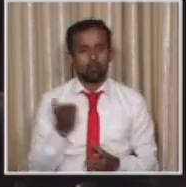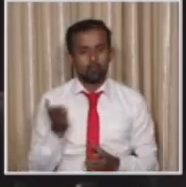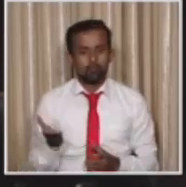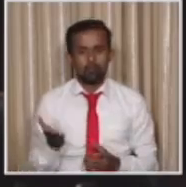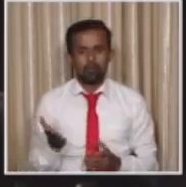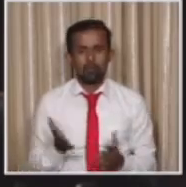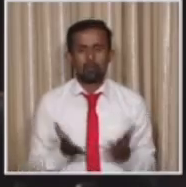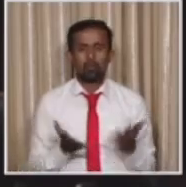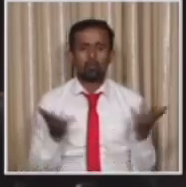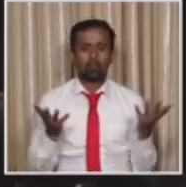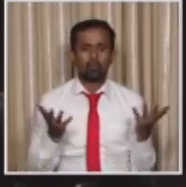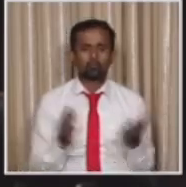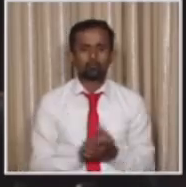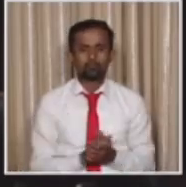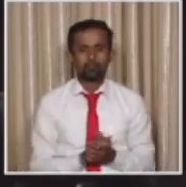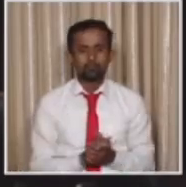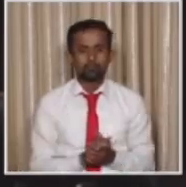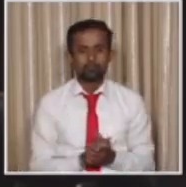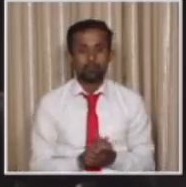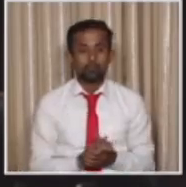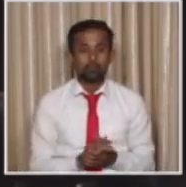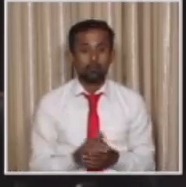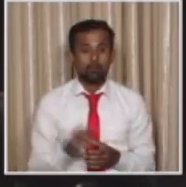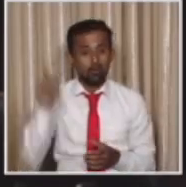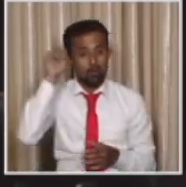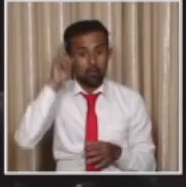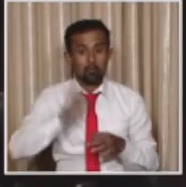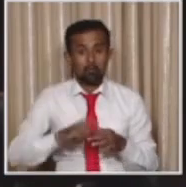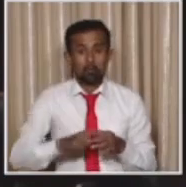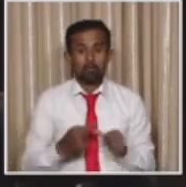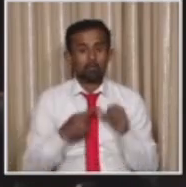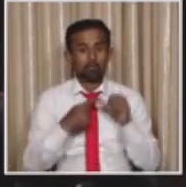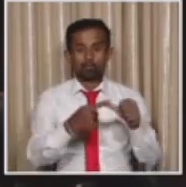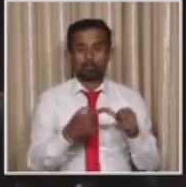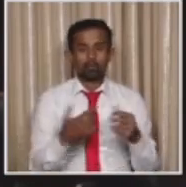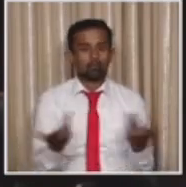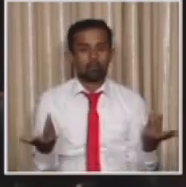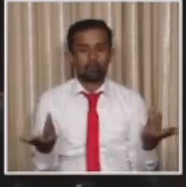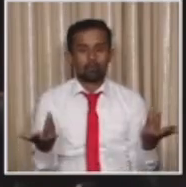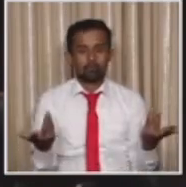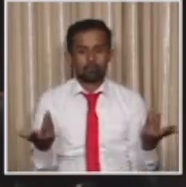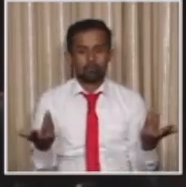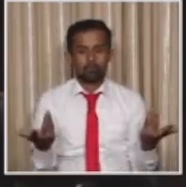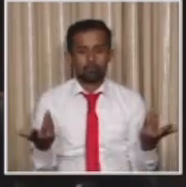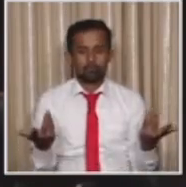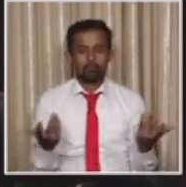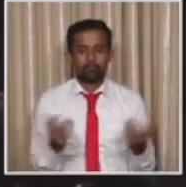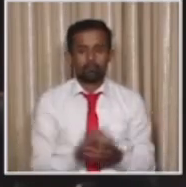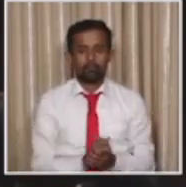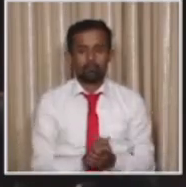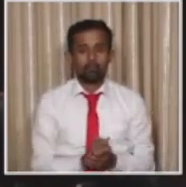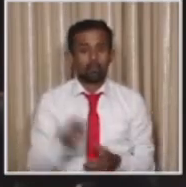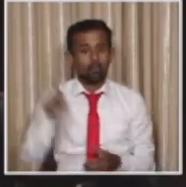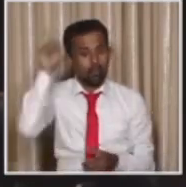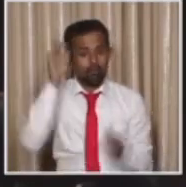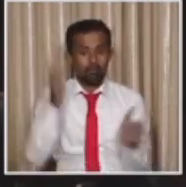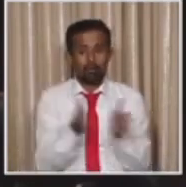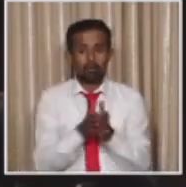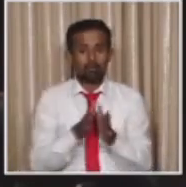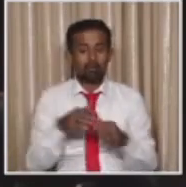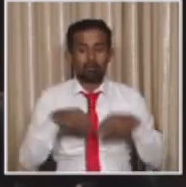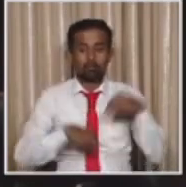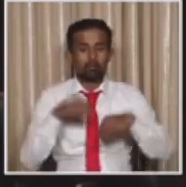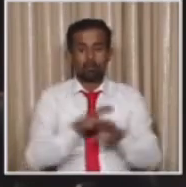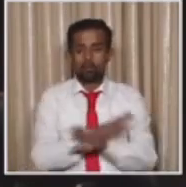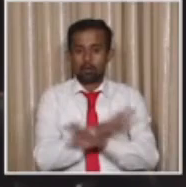කොහොත් යන අමු ගවයන්ගේ ප්‍රශ්න වලට මම උත්තර දෙන්න සූදානම් නැහැ. මොකද හේතුව ගවයොත් එක්ක නෙමෙයි අපි දේශපාලනය